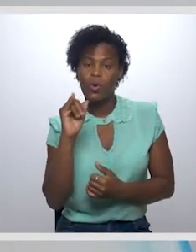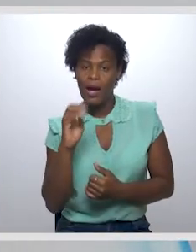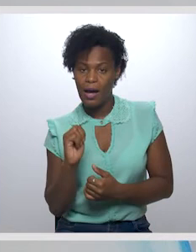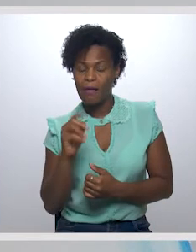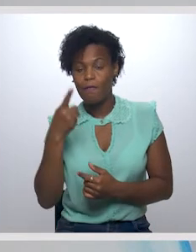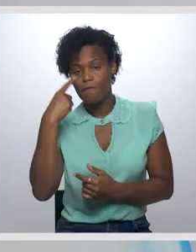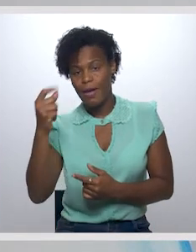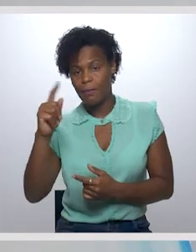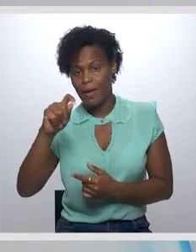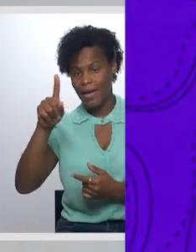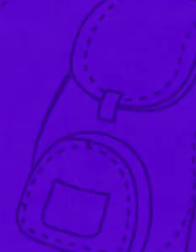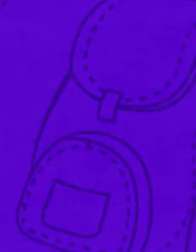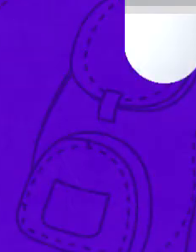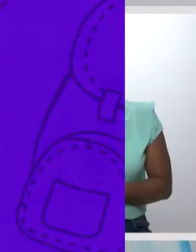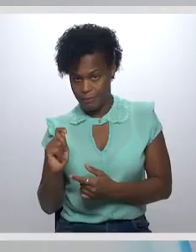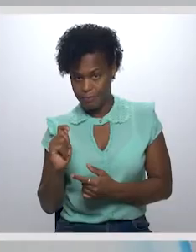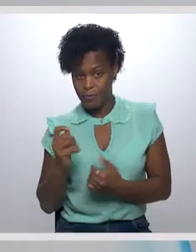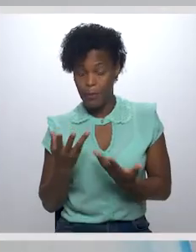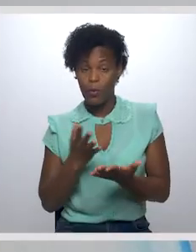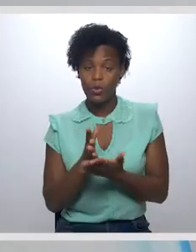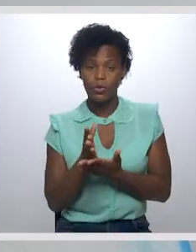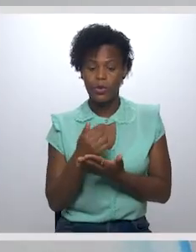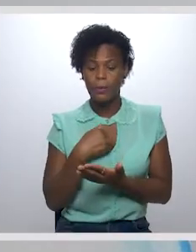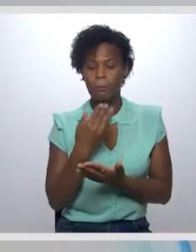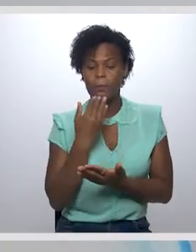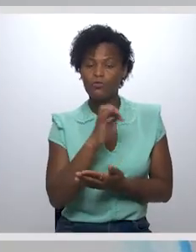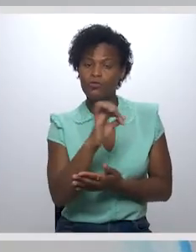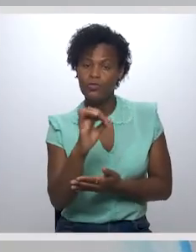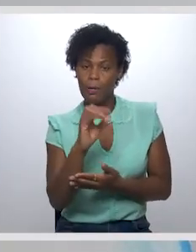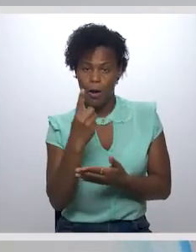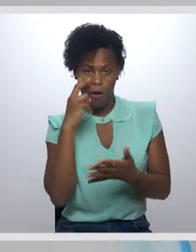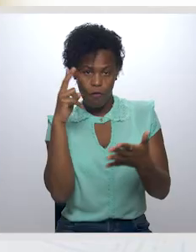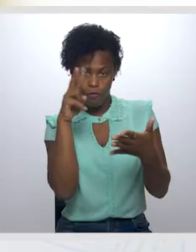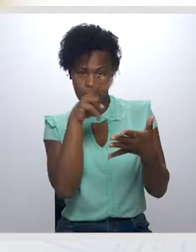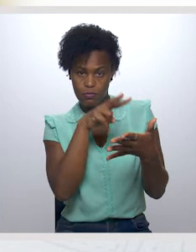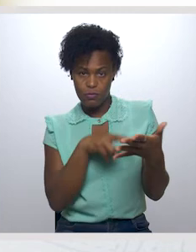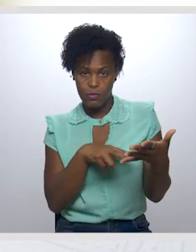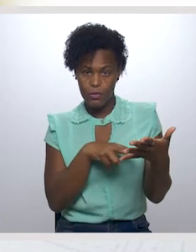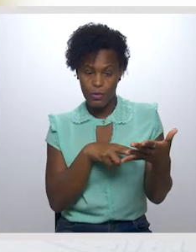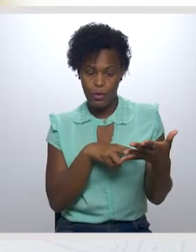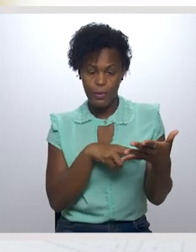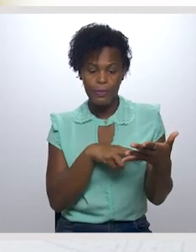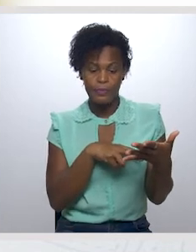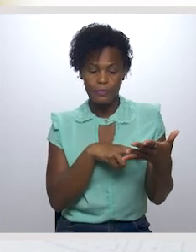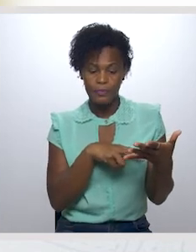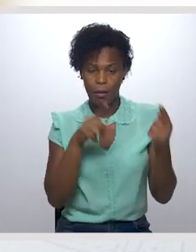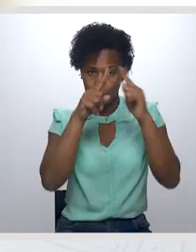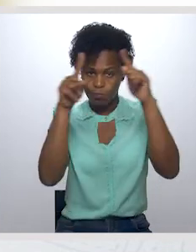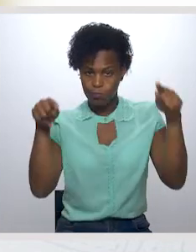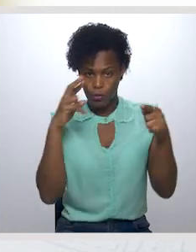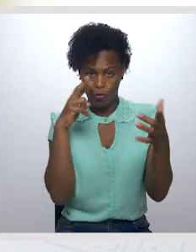En continue. Je vous demande d'observer le post-it que vous avez